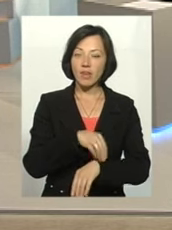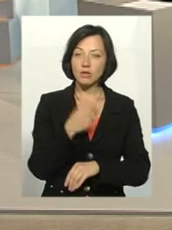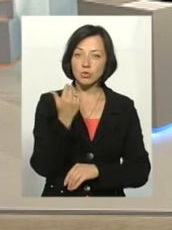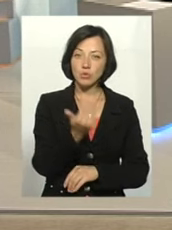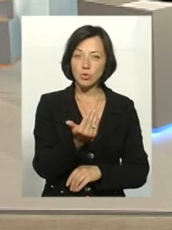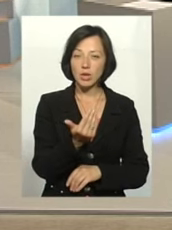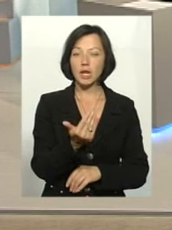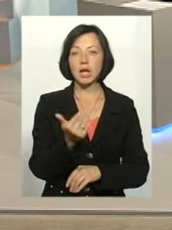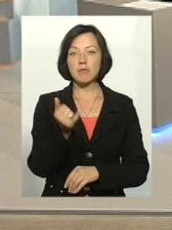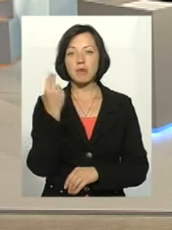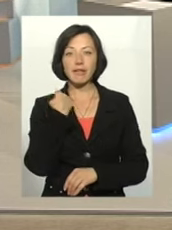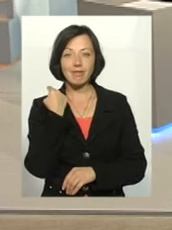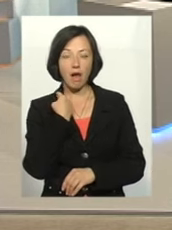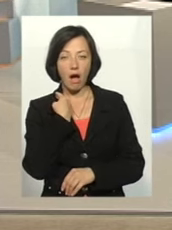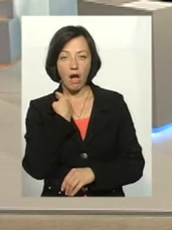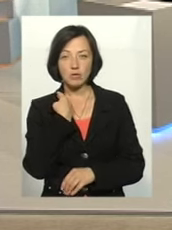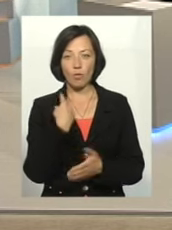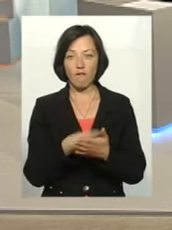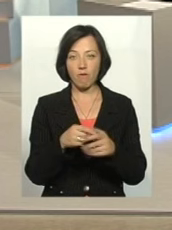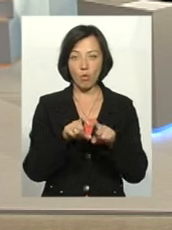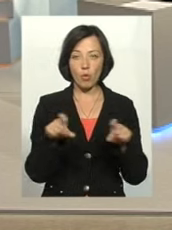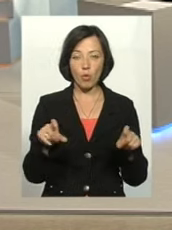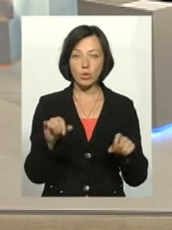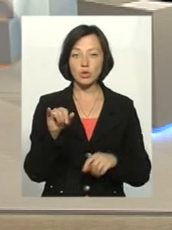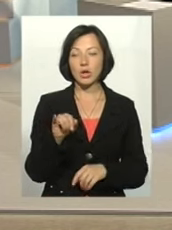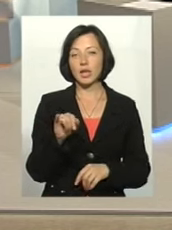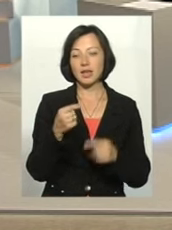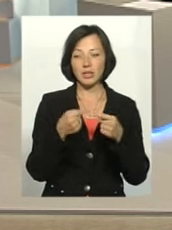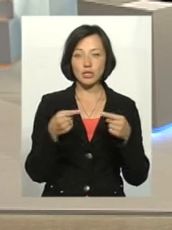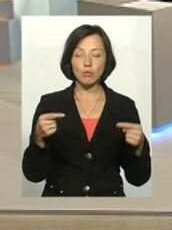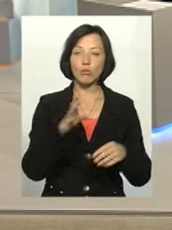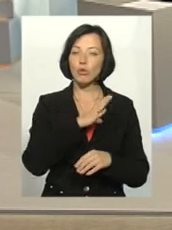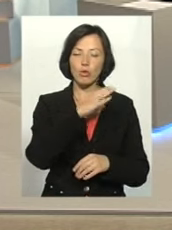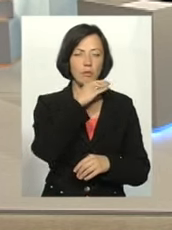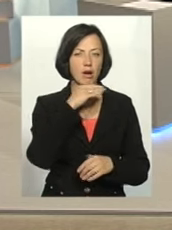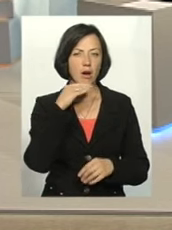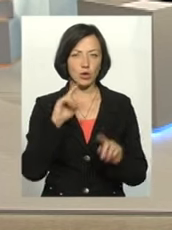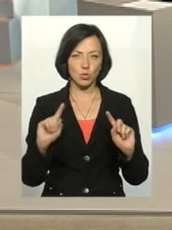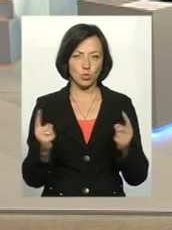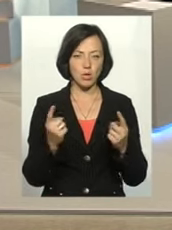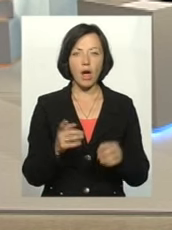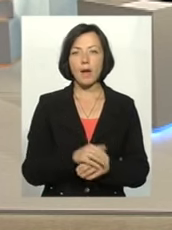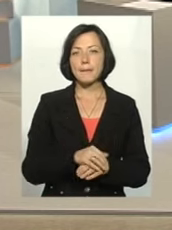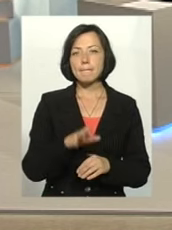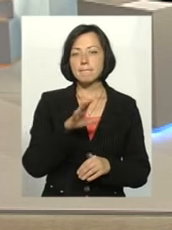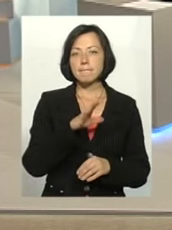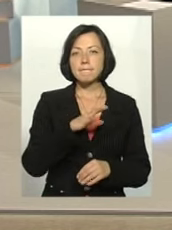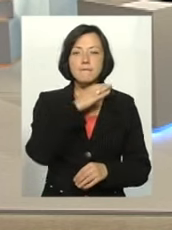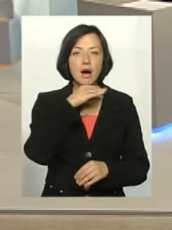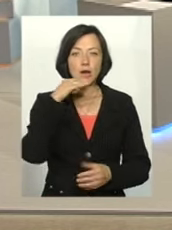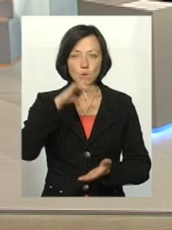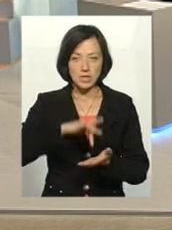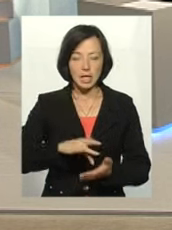і британського фонду, і USAID, їх було дуже багато. Багато центрів